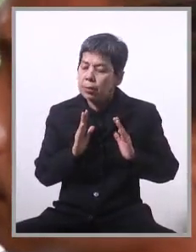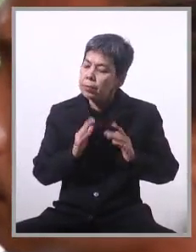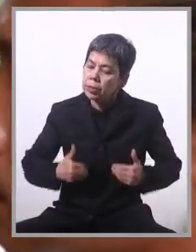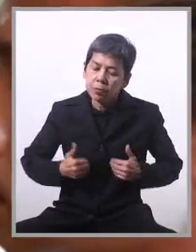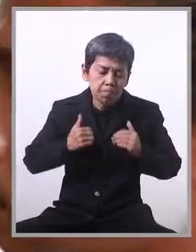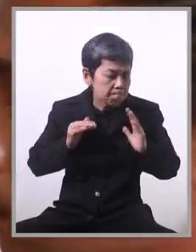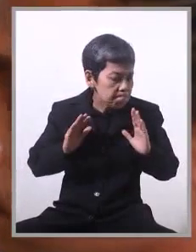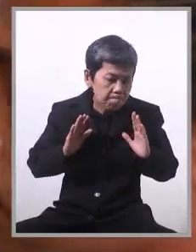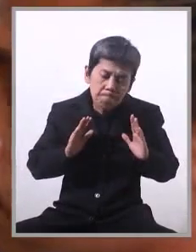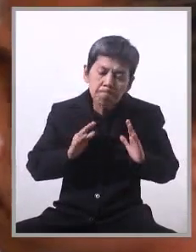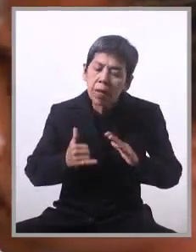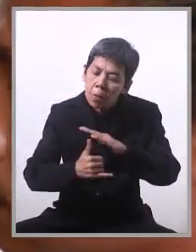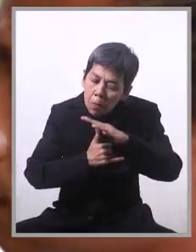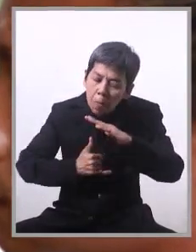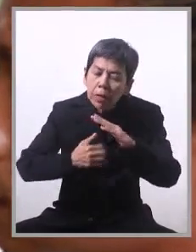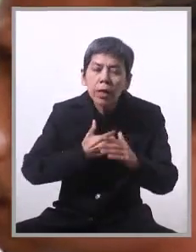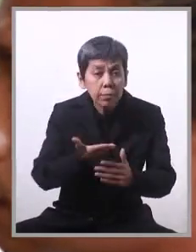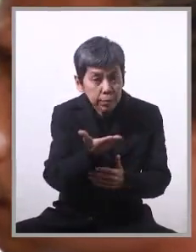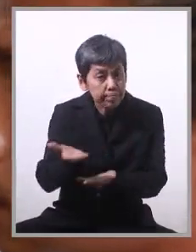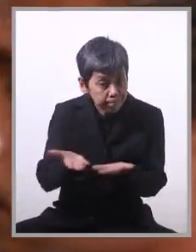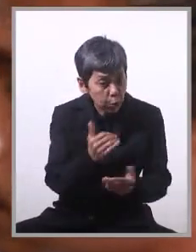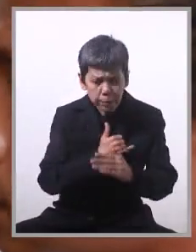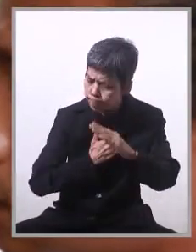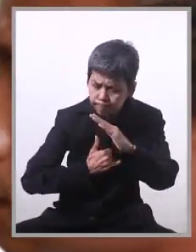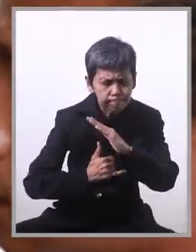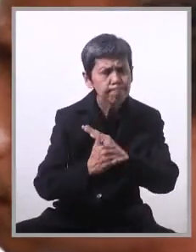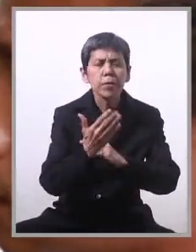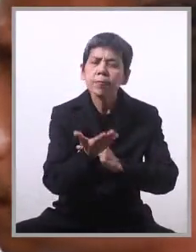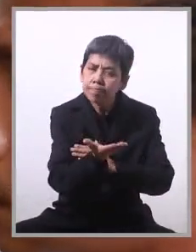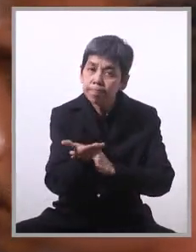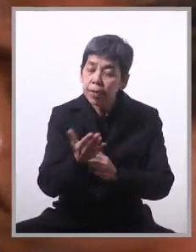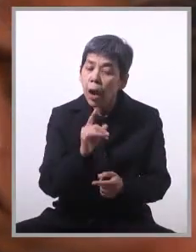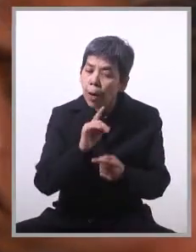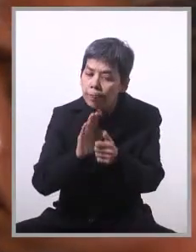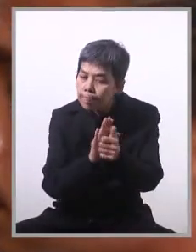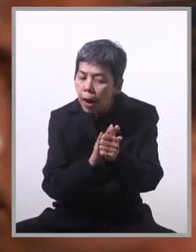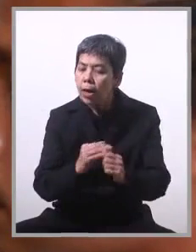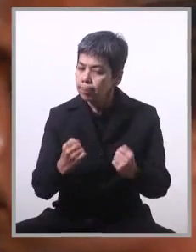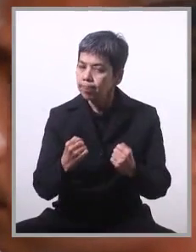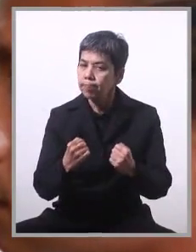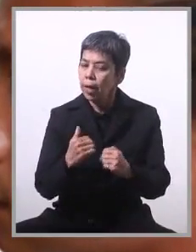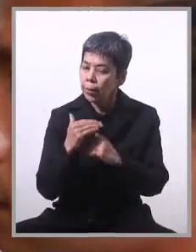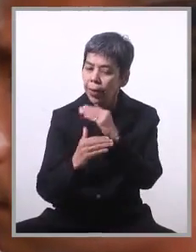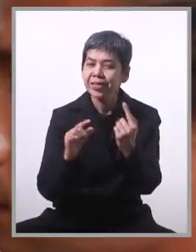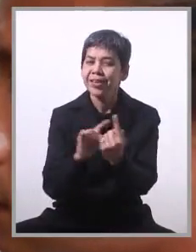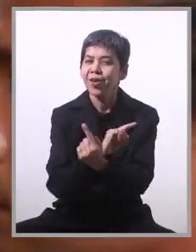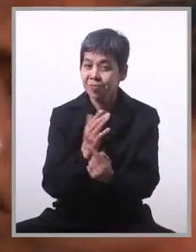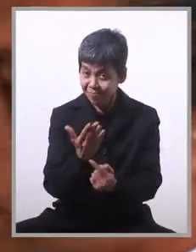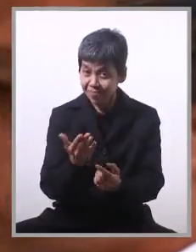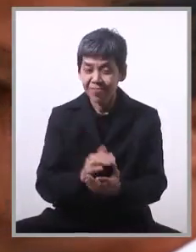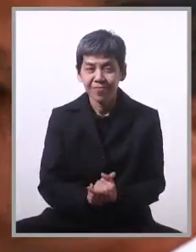ใช้ชีวิตในสังคมอยากจะให้ทั้งสองคนเชิญชวนคนพิการออกมาใช้ชีวิตในสังคมเพื่อที่จะมาเป็นพลังขับเคลื่อนสังคมต่อไปนะค